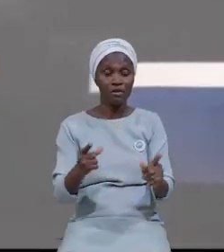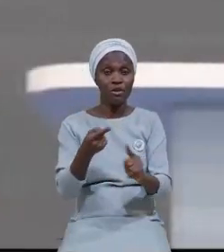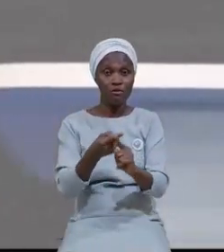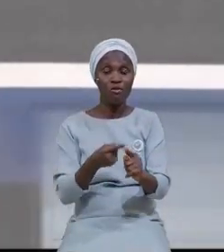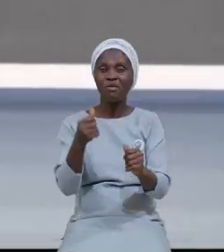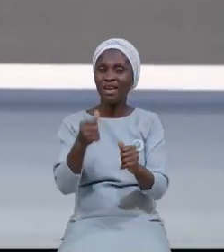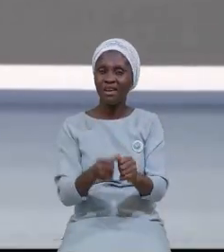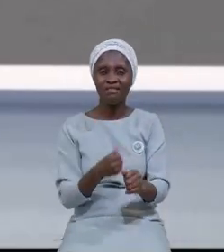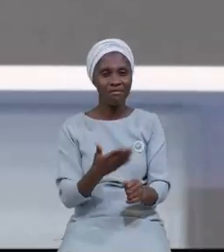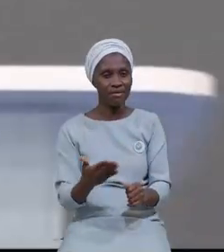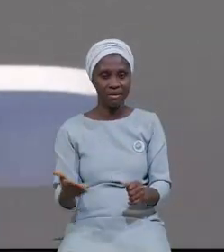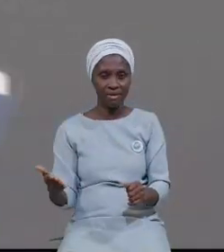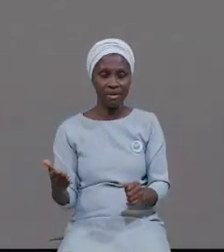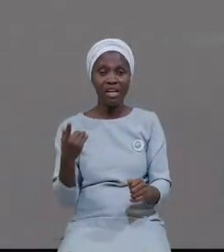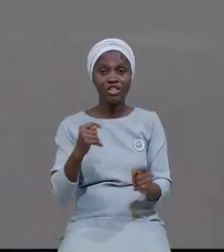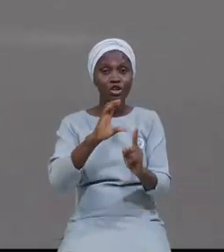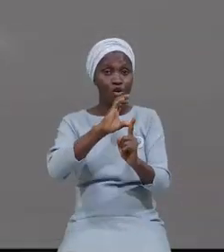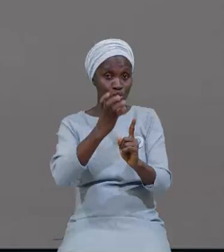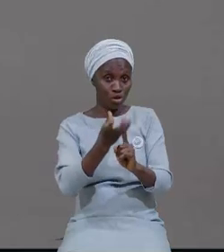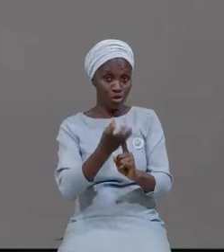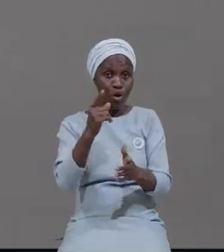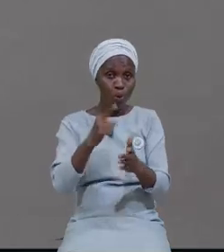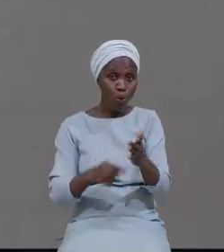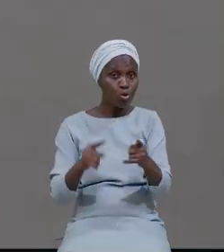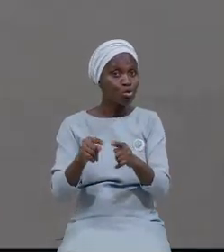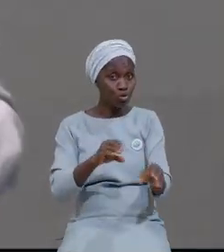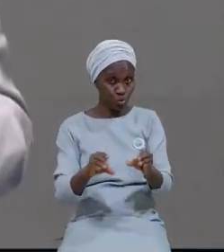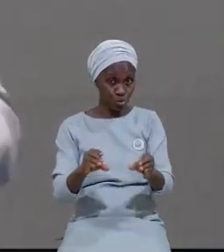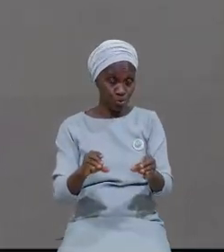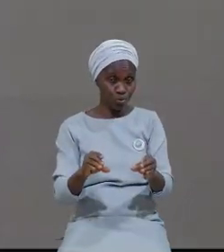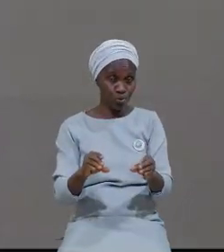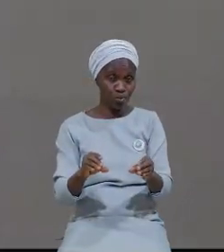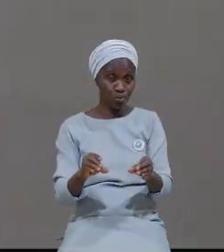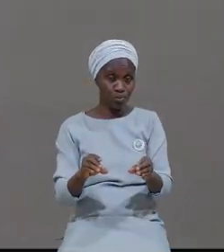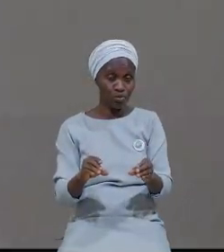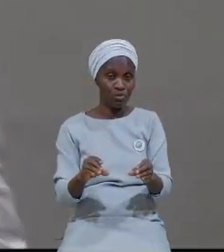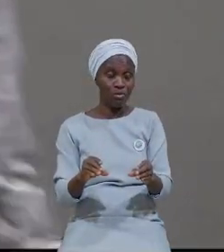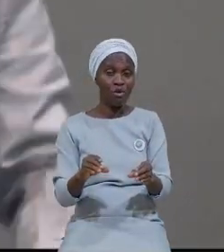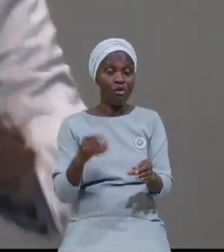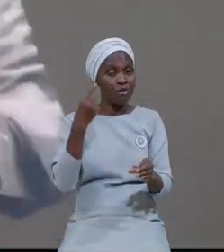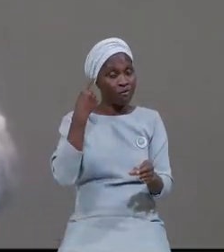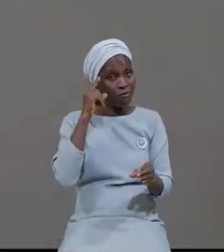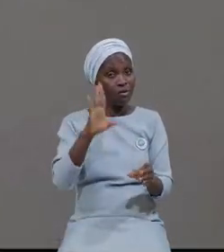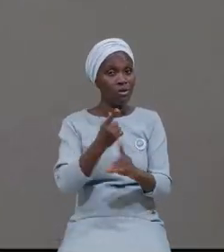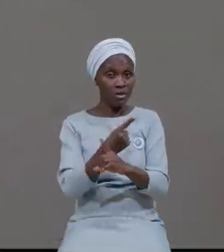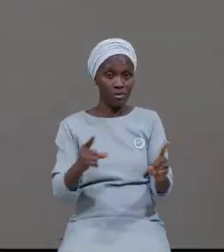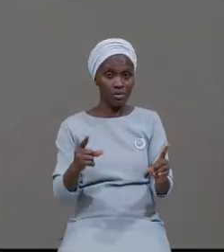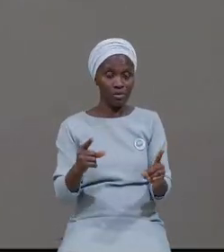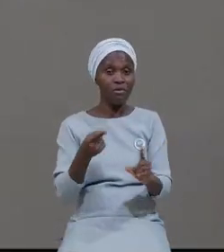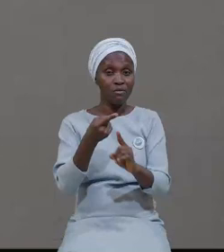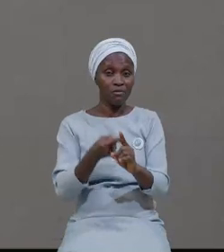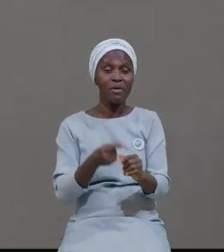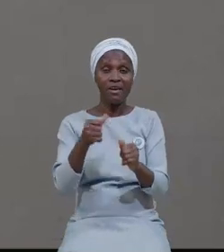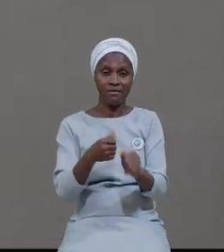toute chos la condition de votre libération de ta libération de toute chose